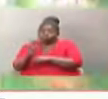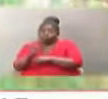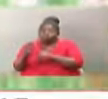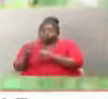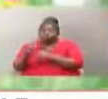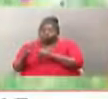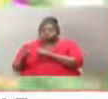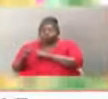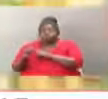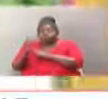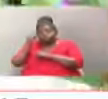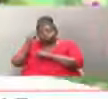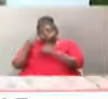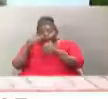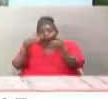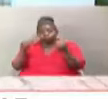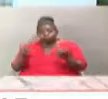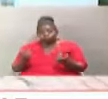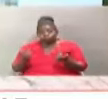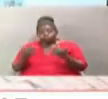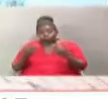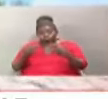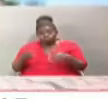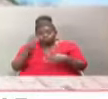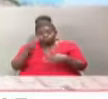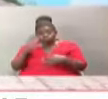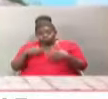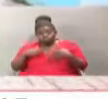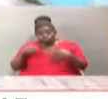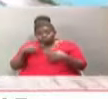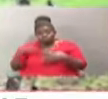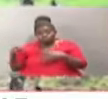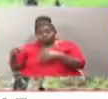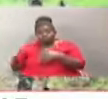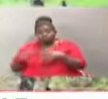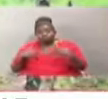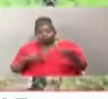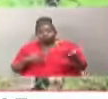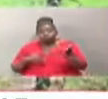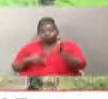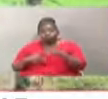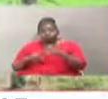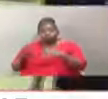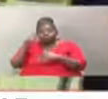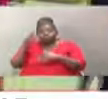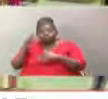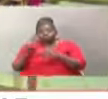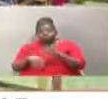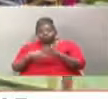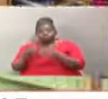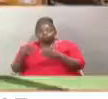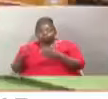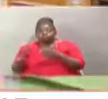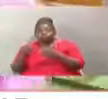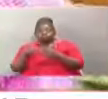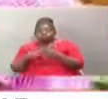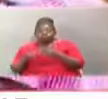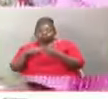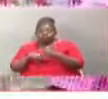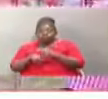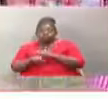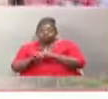abaana baffe we bali, omwana amala okulaba ku bisolo agenda n'azannya, then ne tudde eri ku stage okulaba ku bayimbi. Ategeezezza nti emiryango